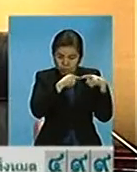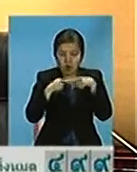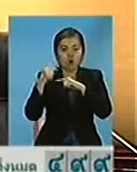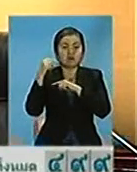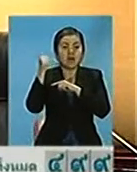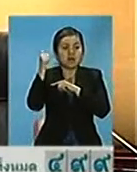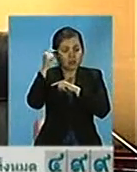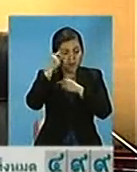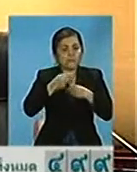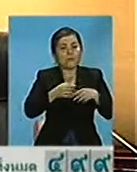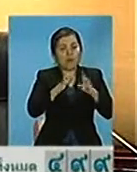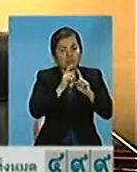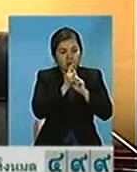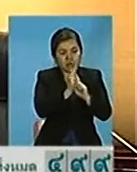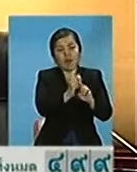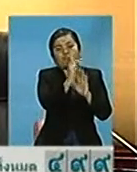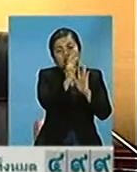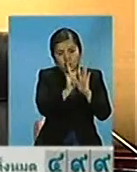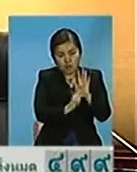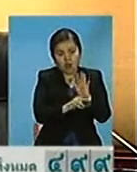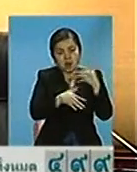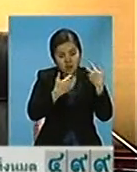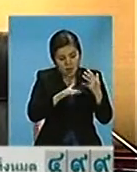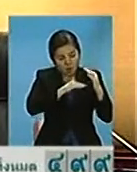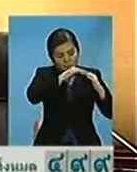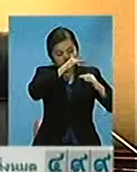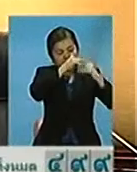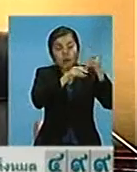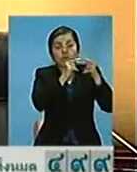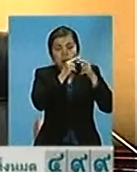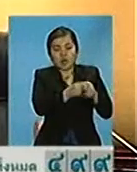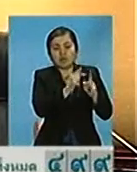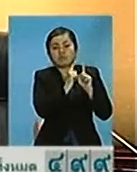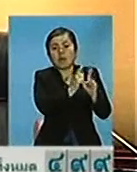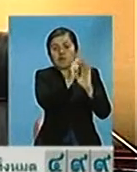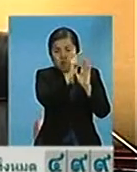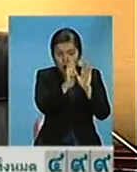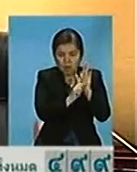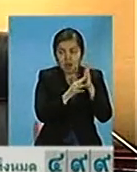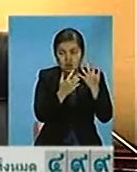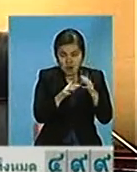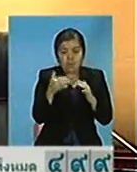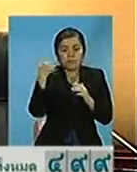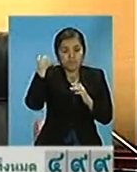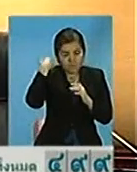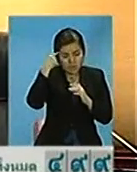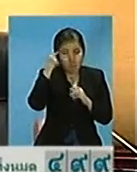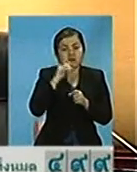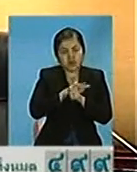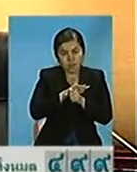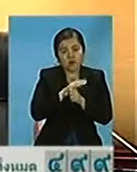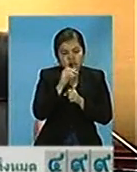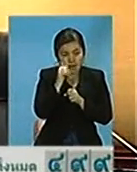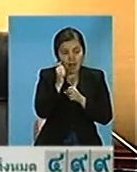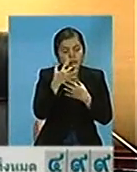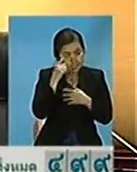ก็ปล่อยไว้นะครับแล้วก็ให้จะมีภาคการพัฒนาในความหมายของมันเองภายในระบบเนี่ยน่าจะเป็นช่องทางที่จะเหมาะสมยิ่งกว่าการคณะกรรมการ